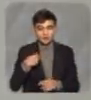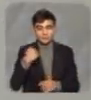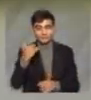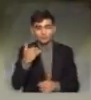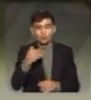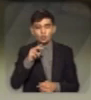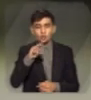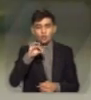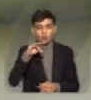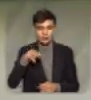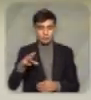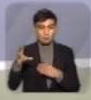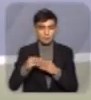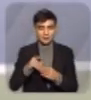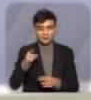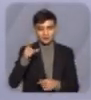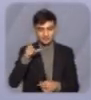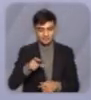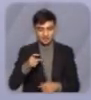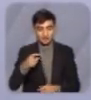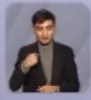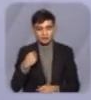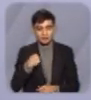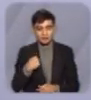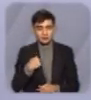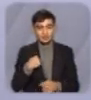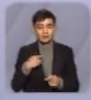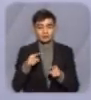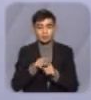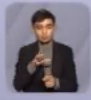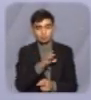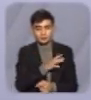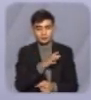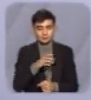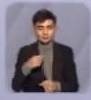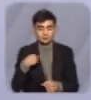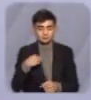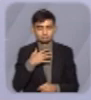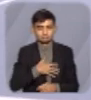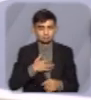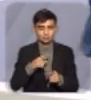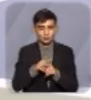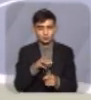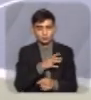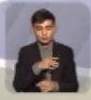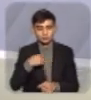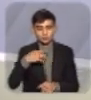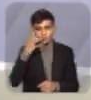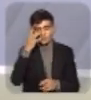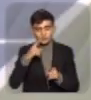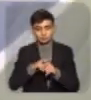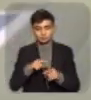на корте с ним вместе, это были просто потрясающие эмоции. У меня буквально сорвало голову от